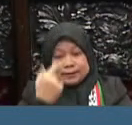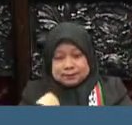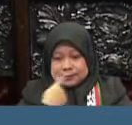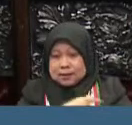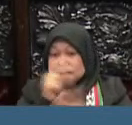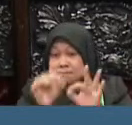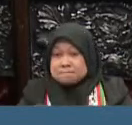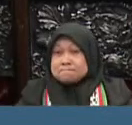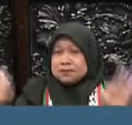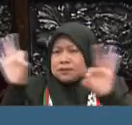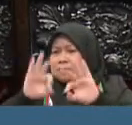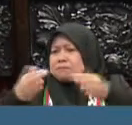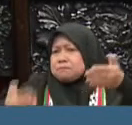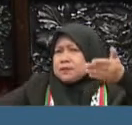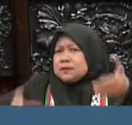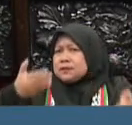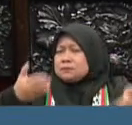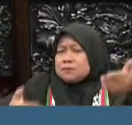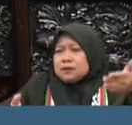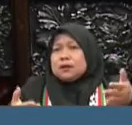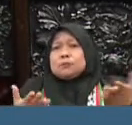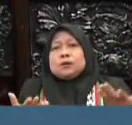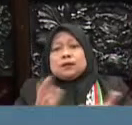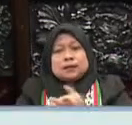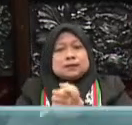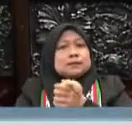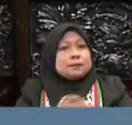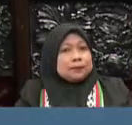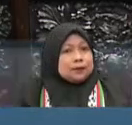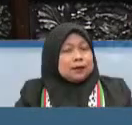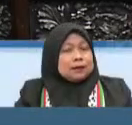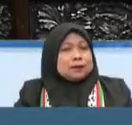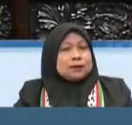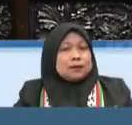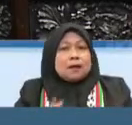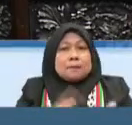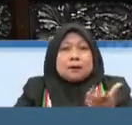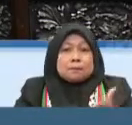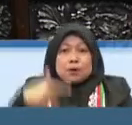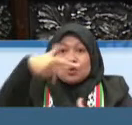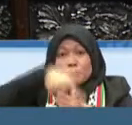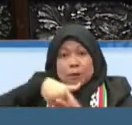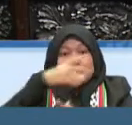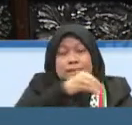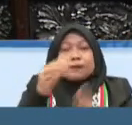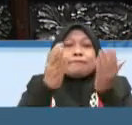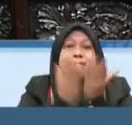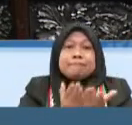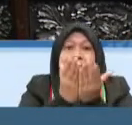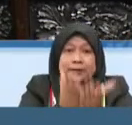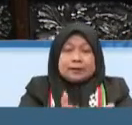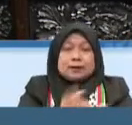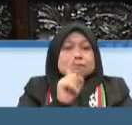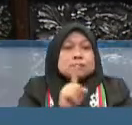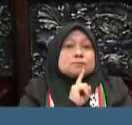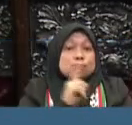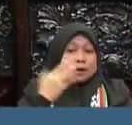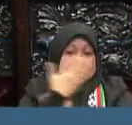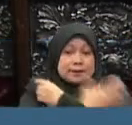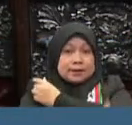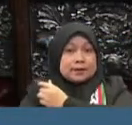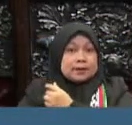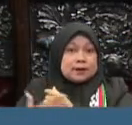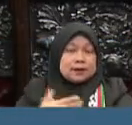yang paling penting pertimbangannya ialah dari segi keselamatan penumpang dan keselamatan feri. Dan kita sebagai sebuah negara